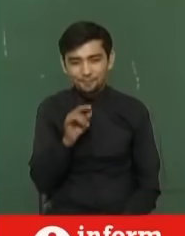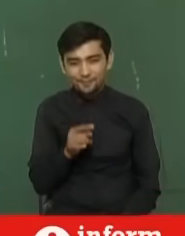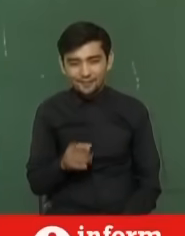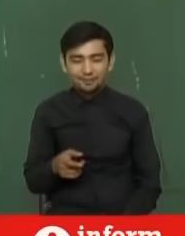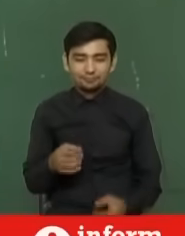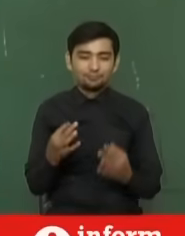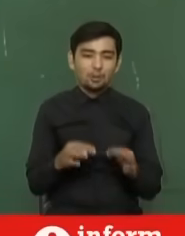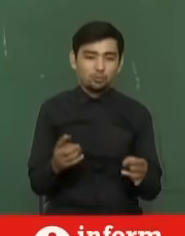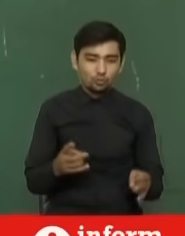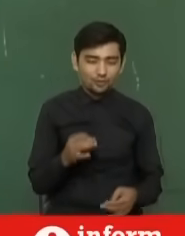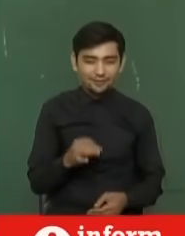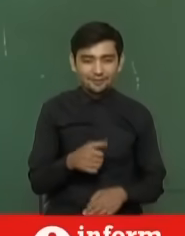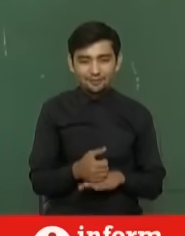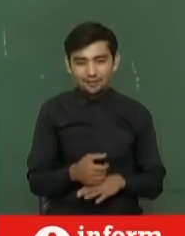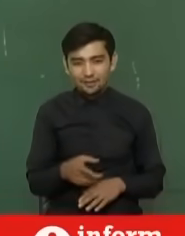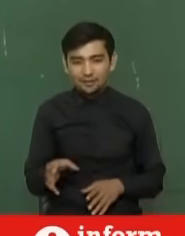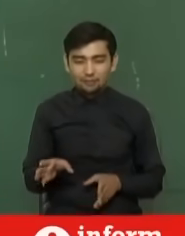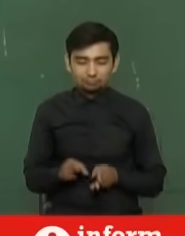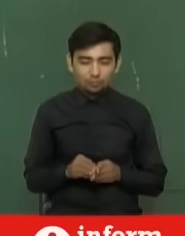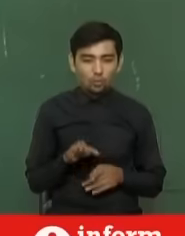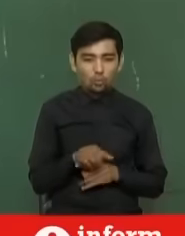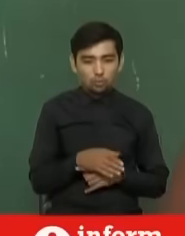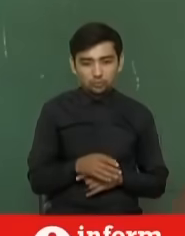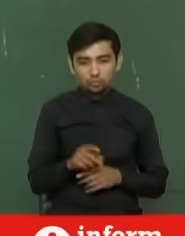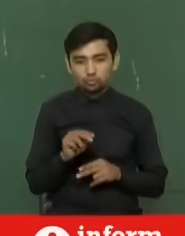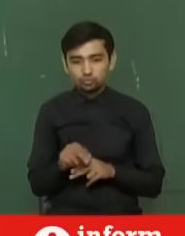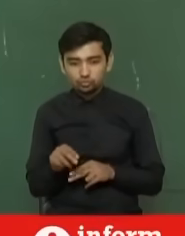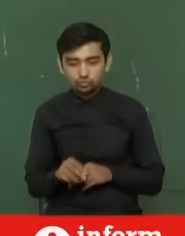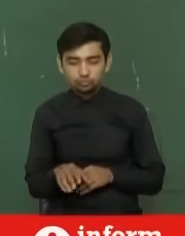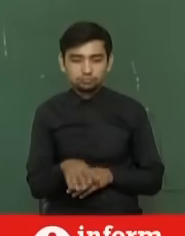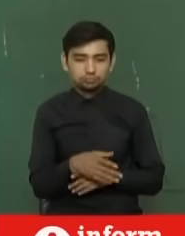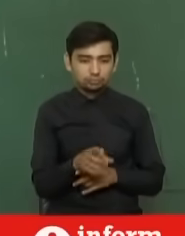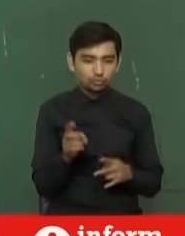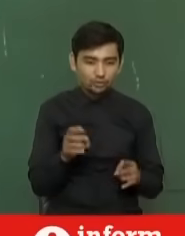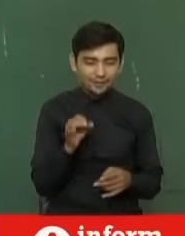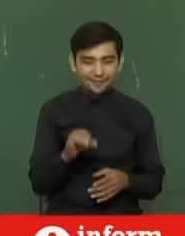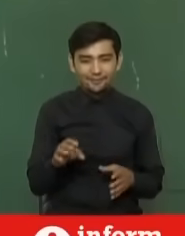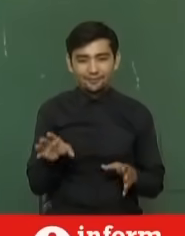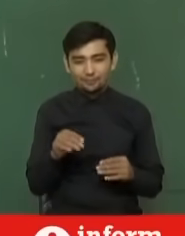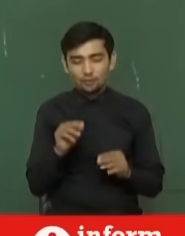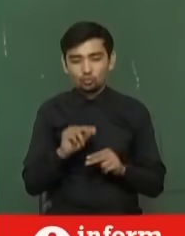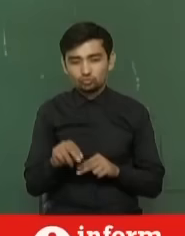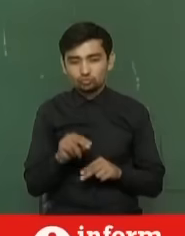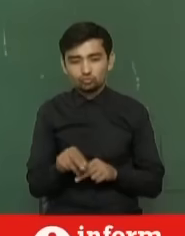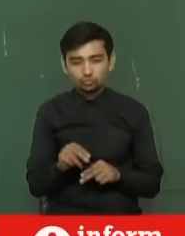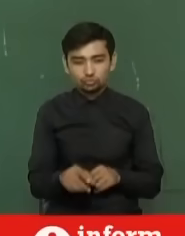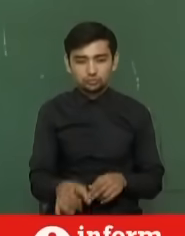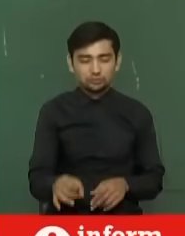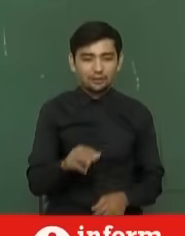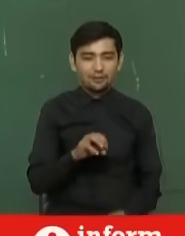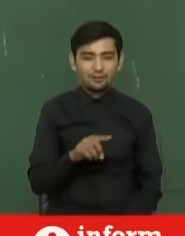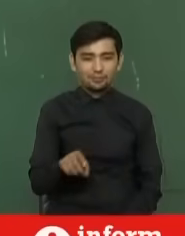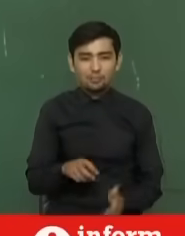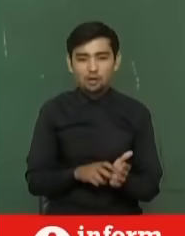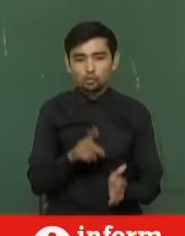беру керек. Бастысы сол, түзге шығарып, серуендетіп бойларын үйрету қажет. Былайша айтқанда, әлеуметтендіру керек қой. Сол кезде тазы ештеңеден